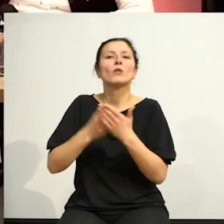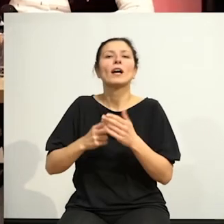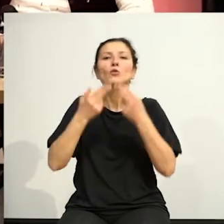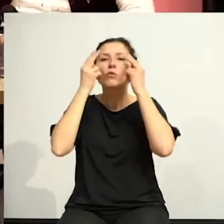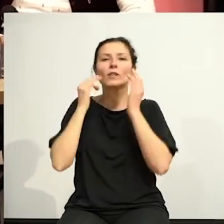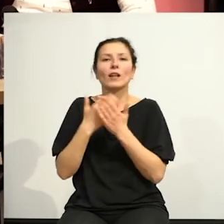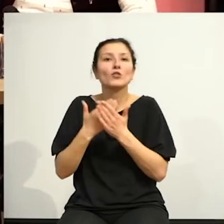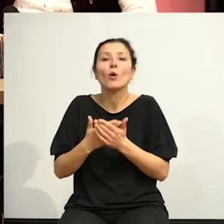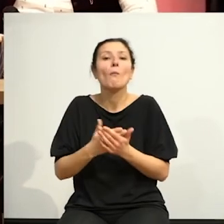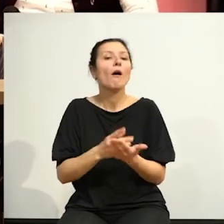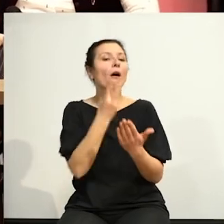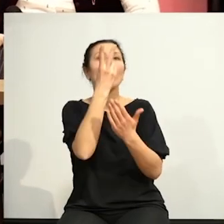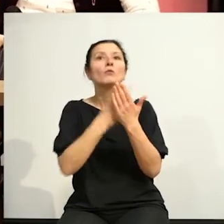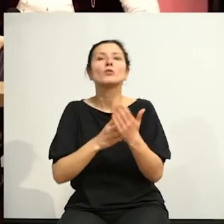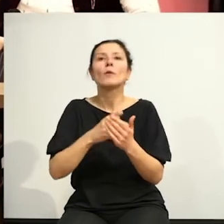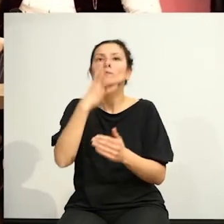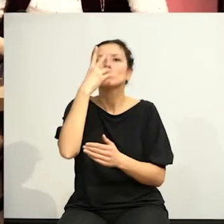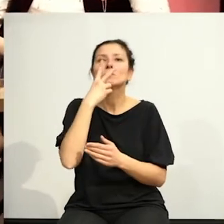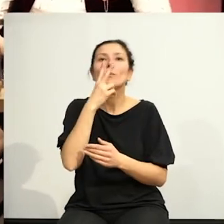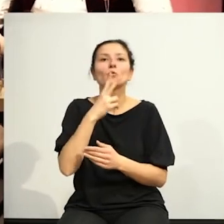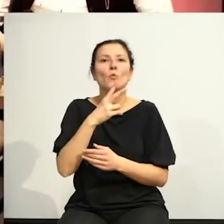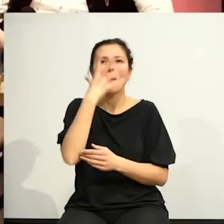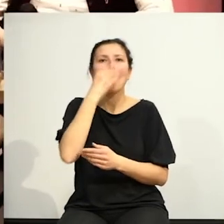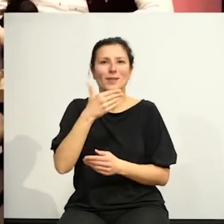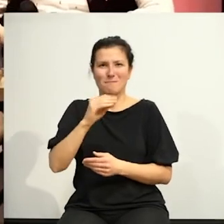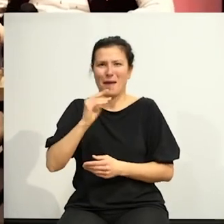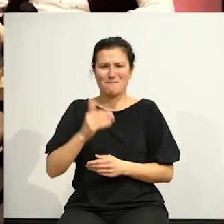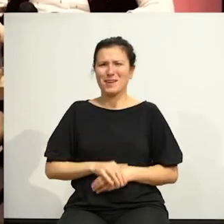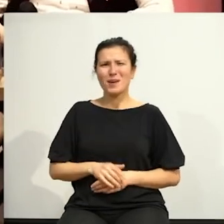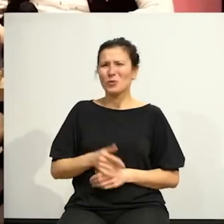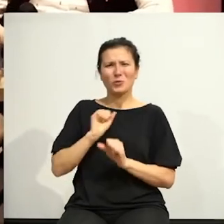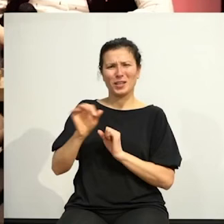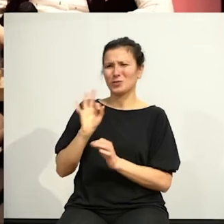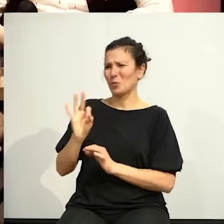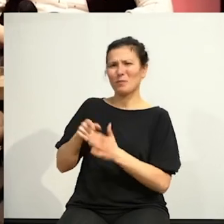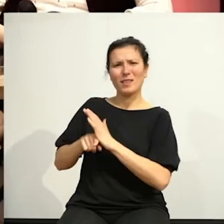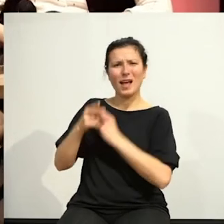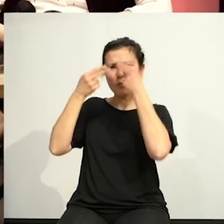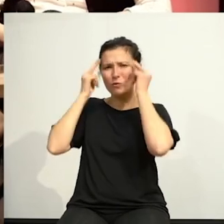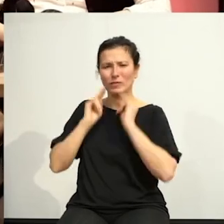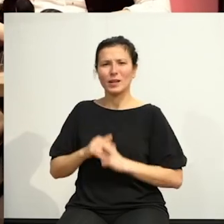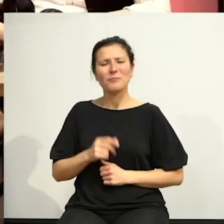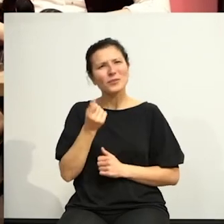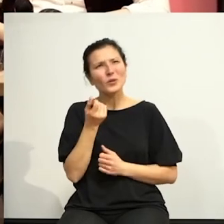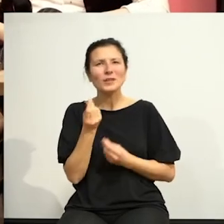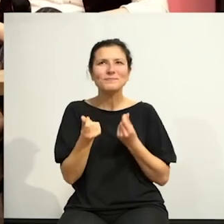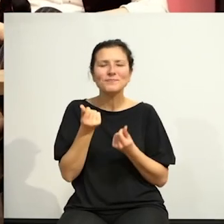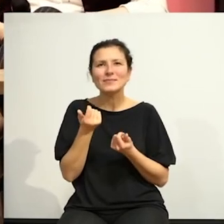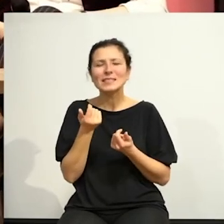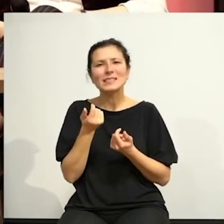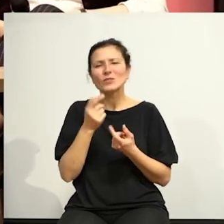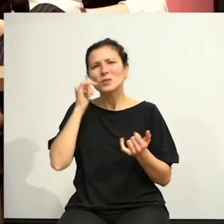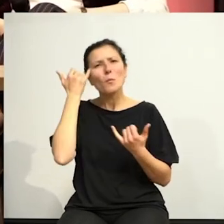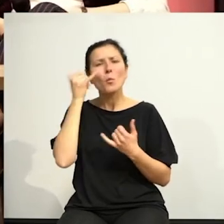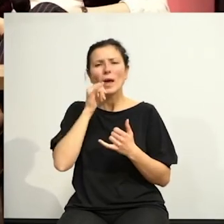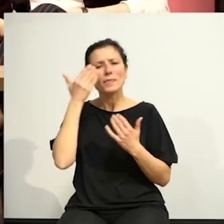Bo to Norwidowi dobrze nie robi i my myli nas troszeczkę w tym podejściu do Norwida i w